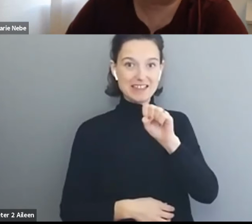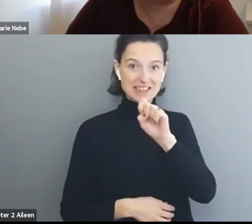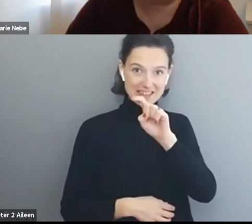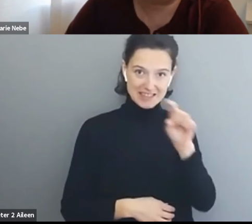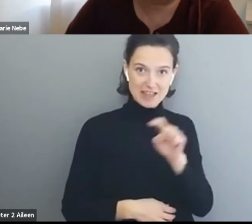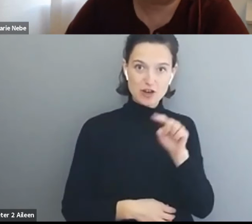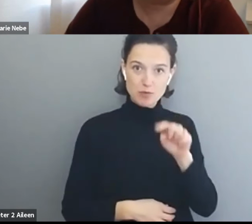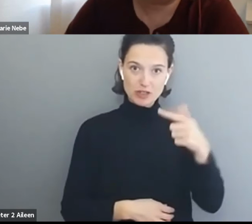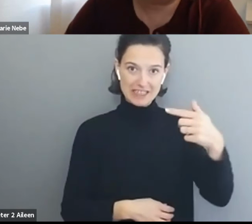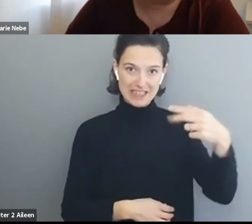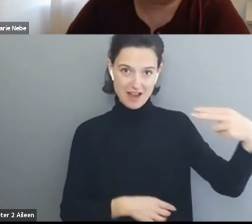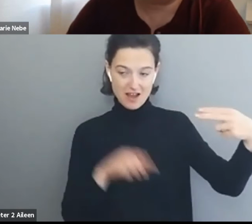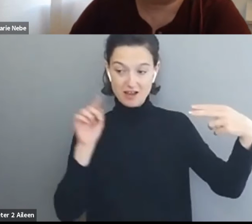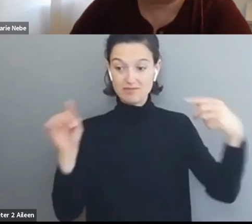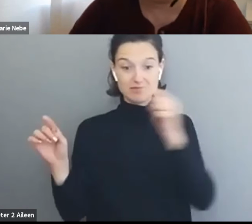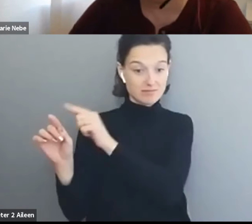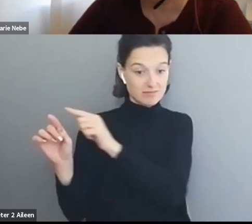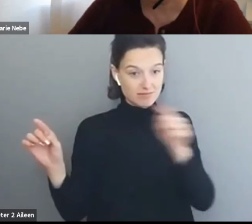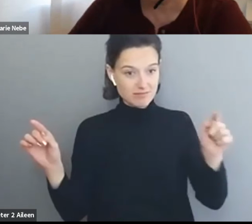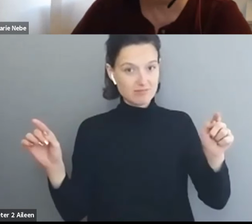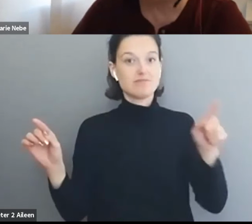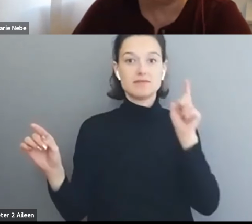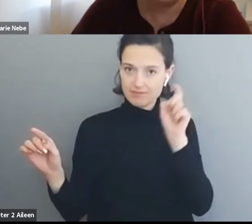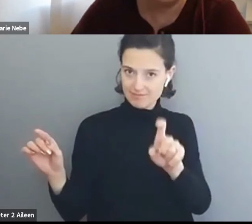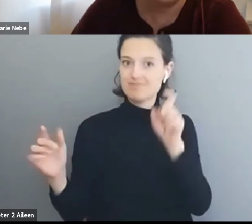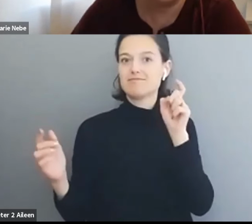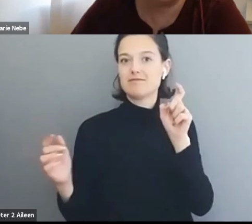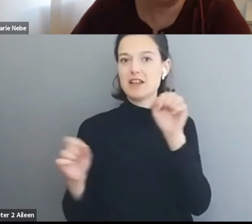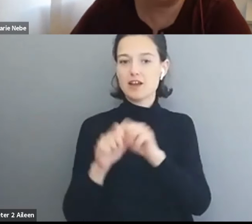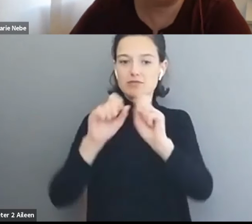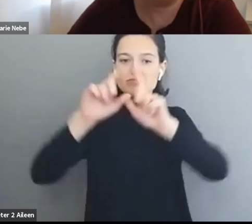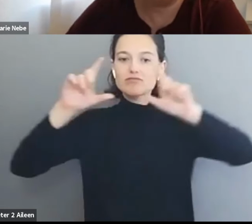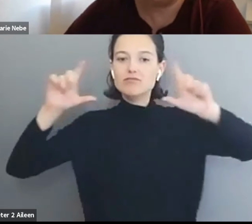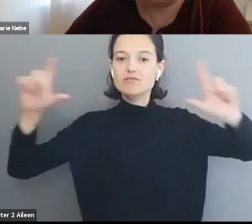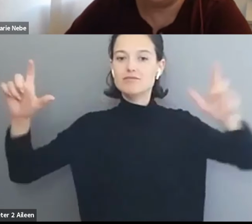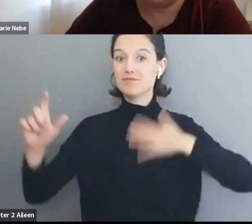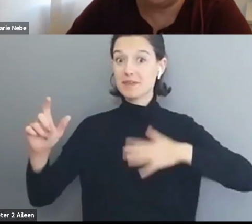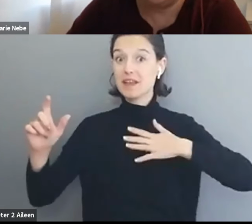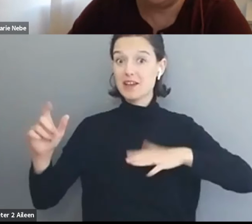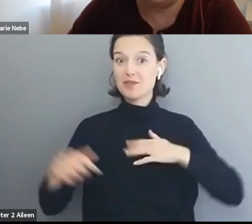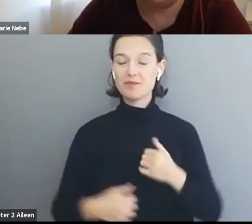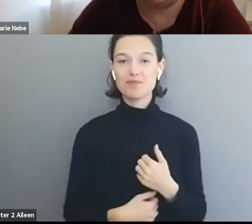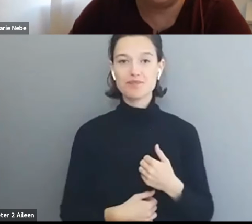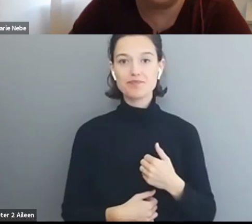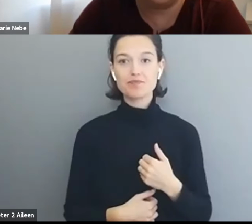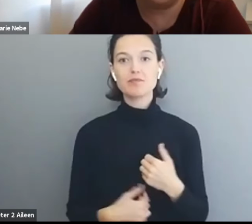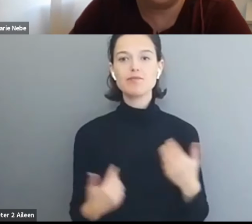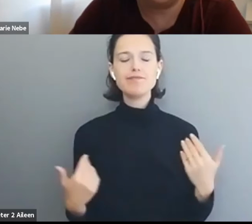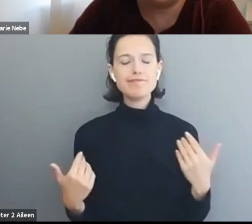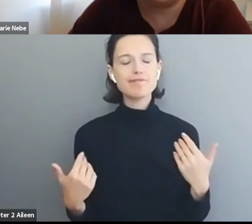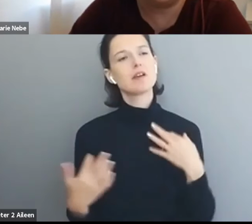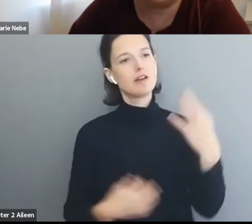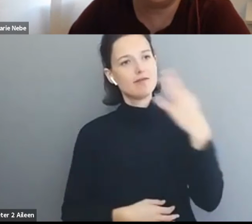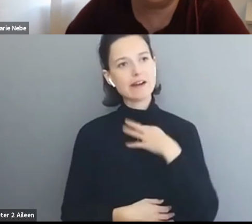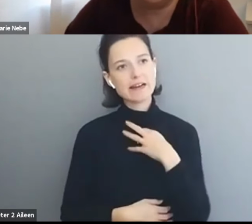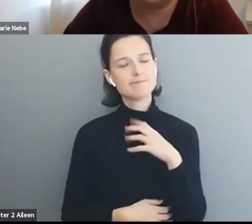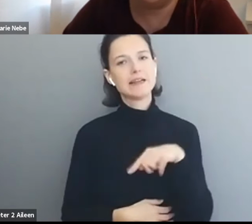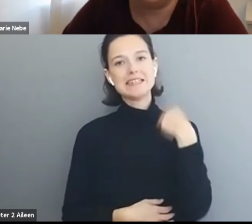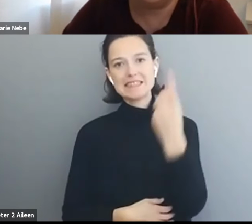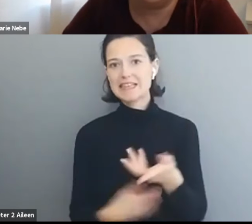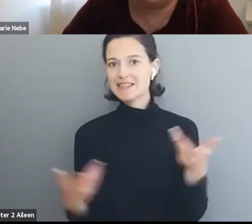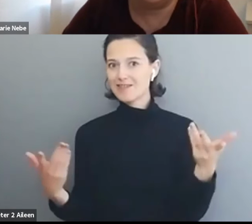www.ethz.ch/hindernisfrei. Könnt ihr euch gerne mal angucken. Meine Hoffnung ist natürlich in der Frage, what next, dass wir eben vorangehen